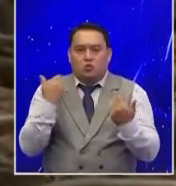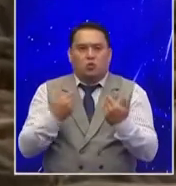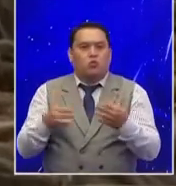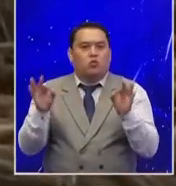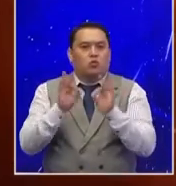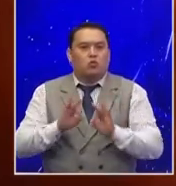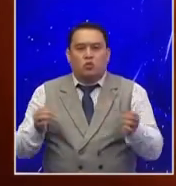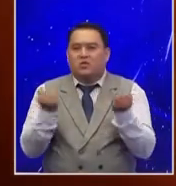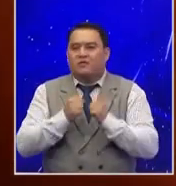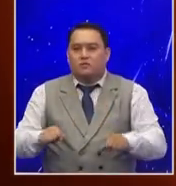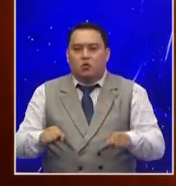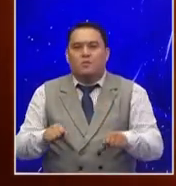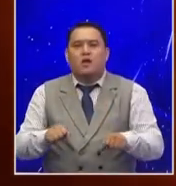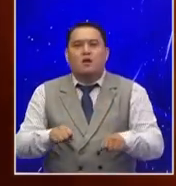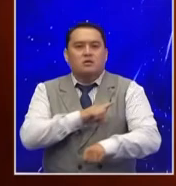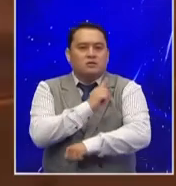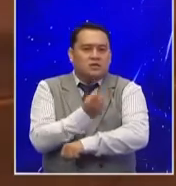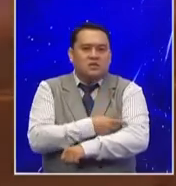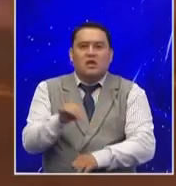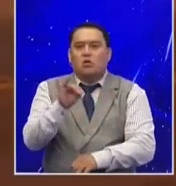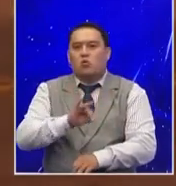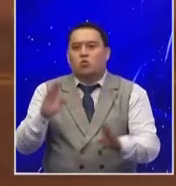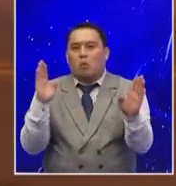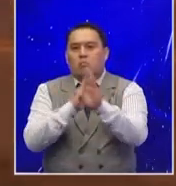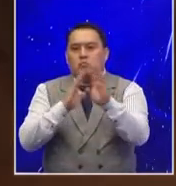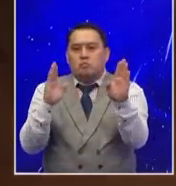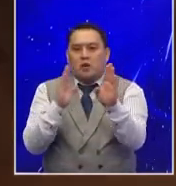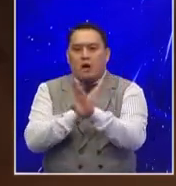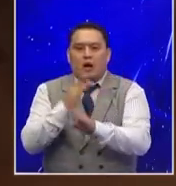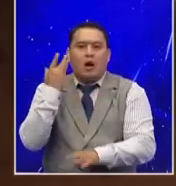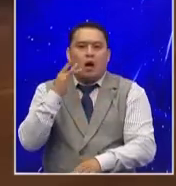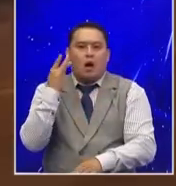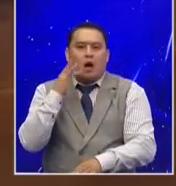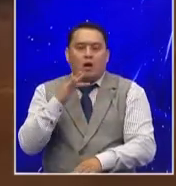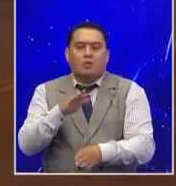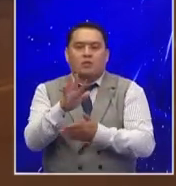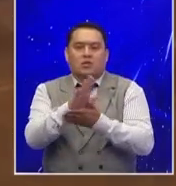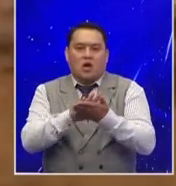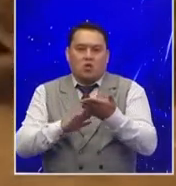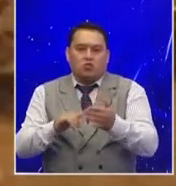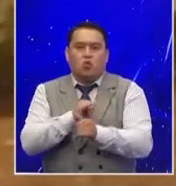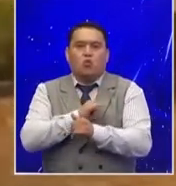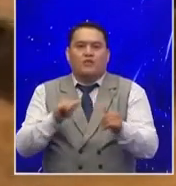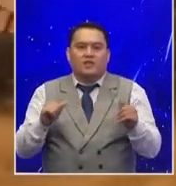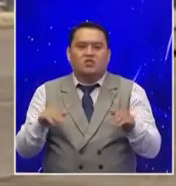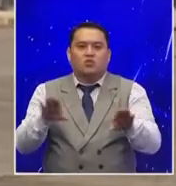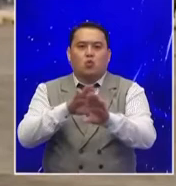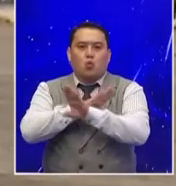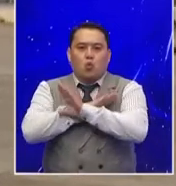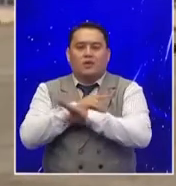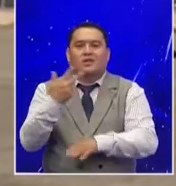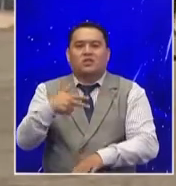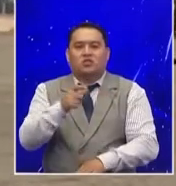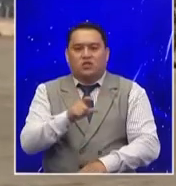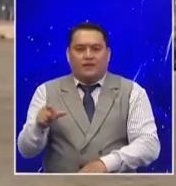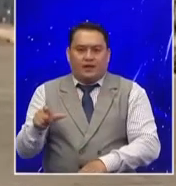практически невозможно. Сильнейшие за всю историю природные пожары на западе США не отступают. Растет число жертв стихии. Погибли